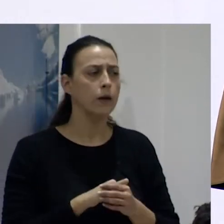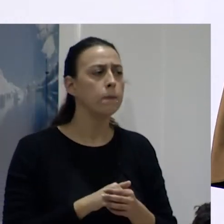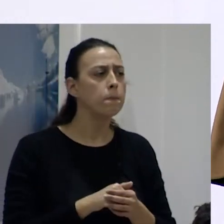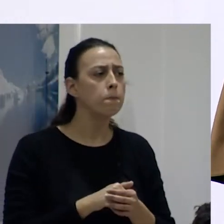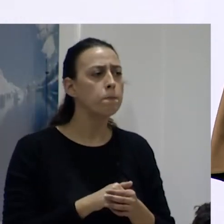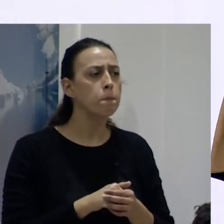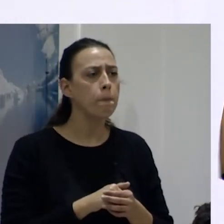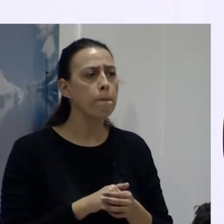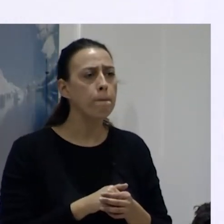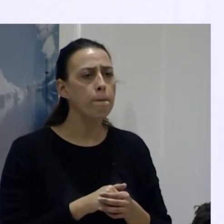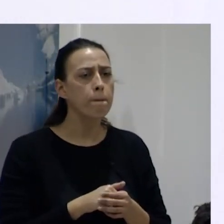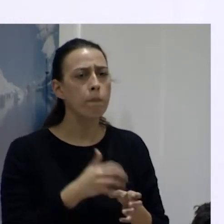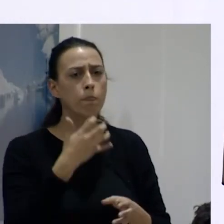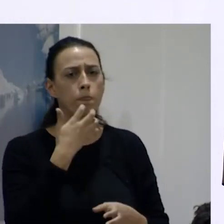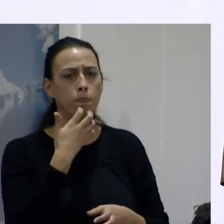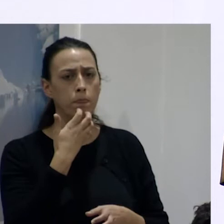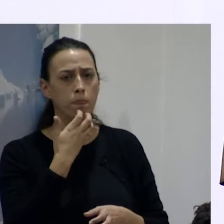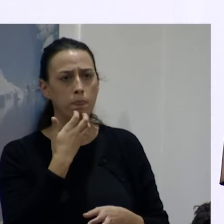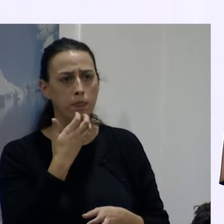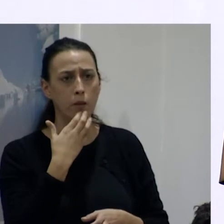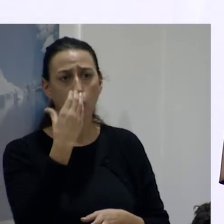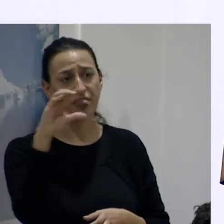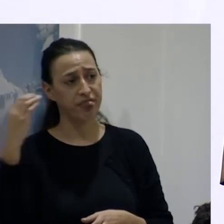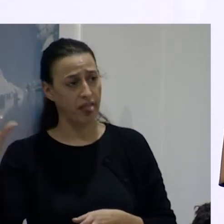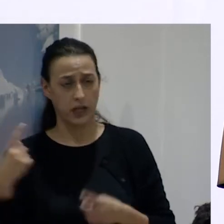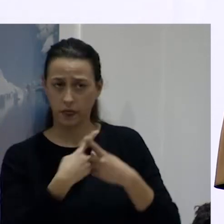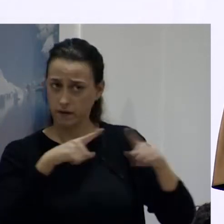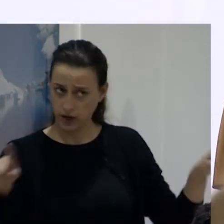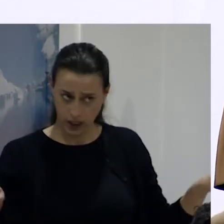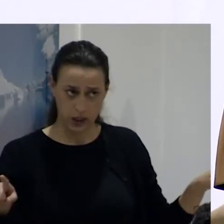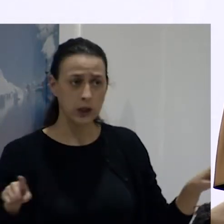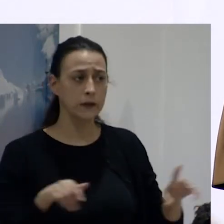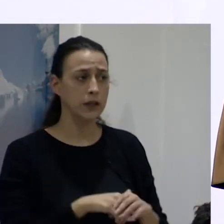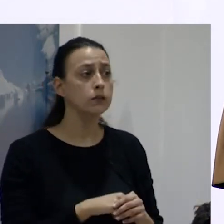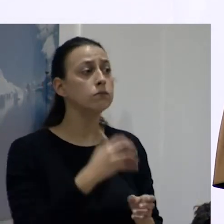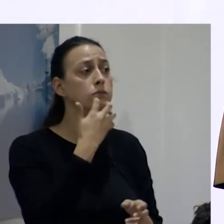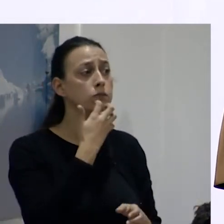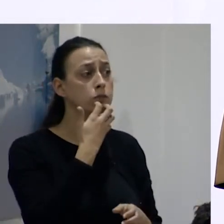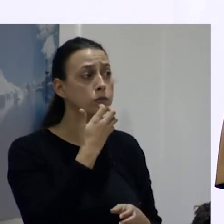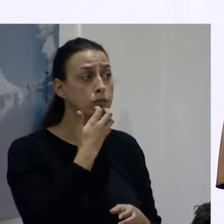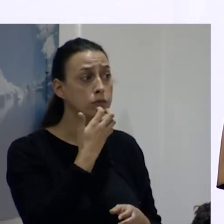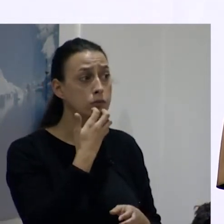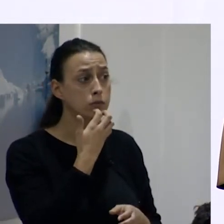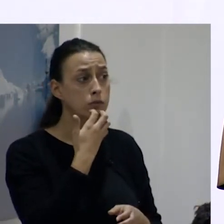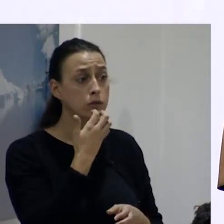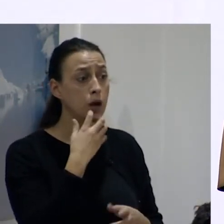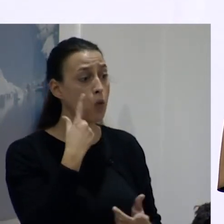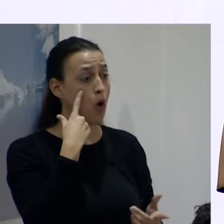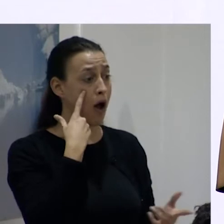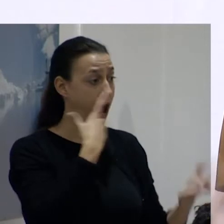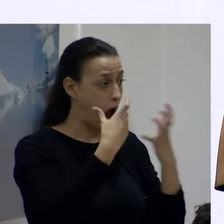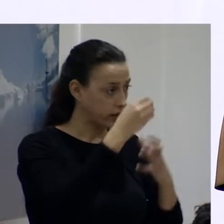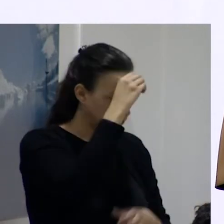condena a la falsedat les veritats anteriors, en el cas del saber d'art, una nova